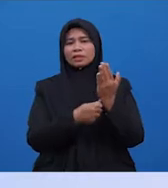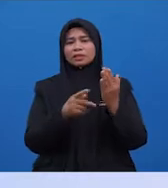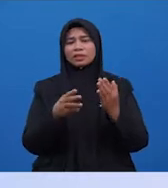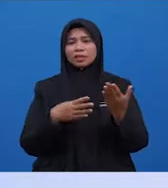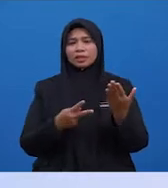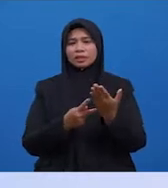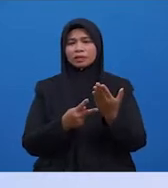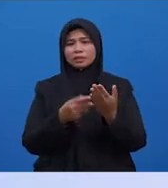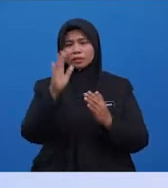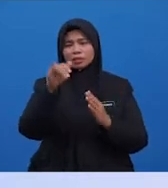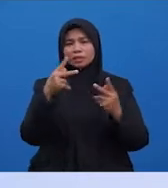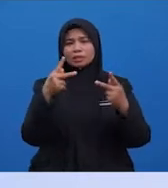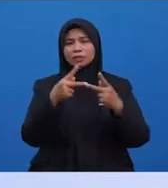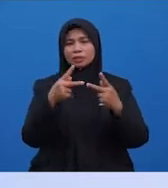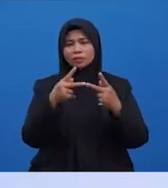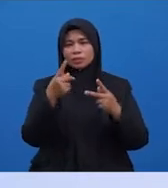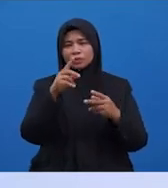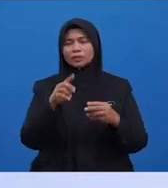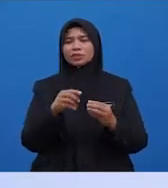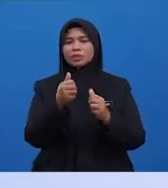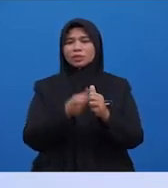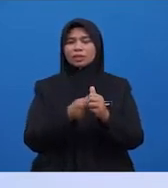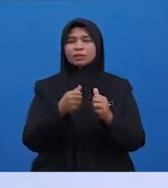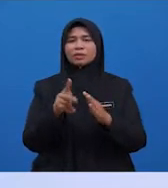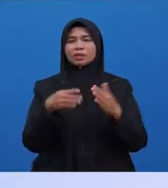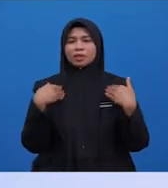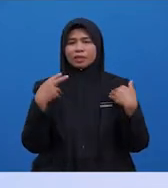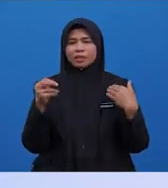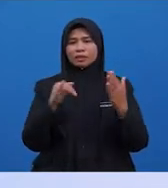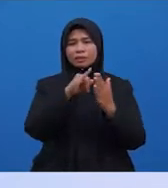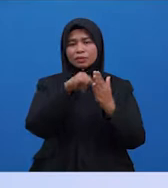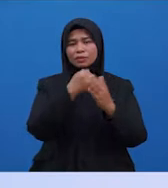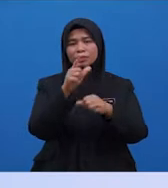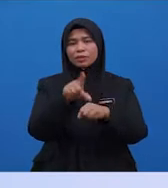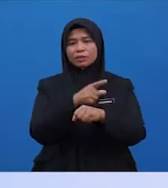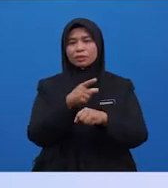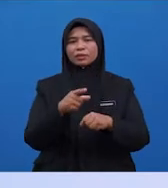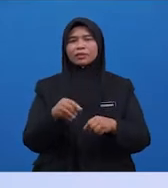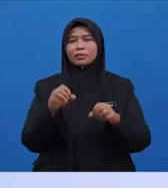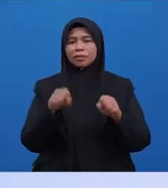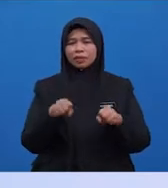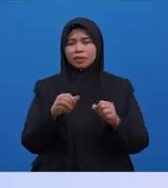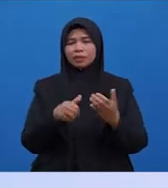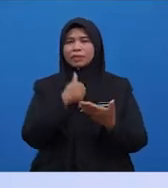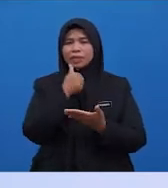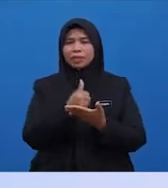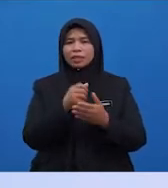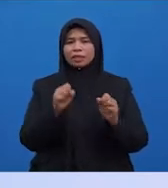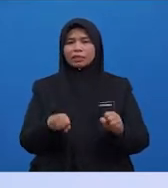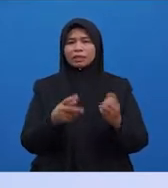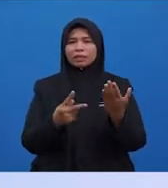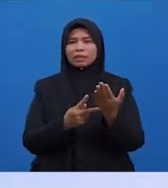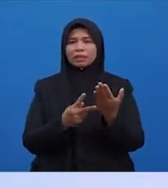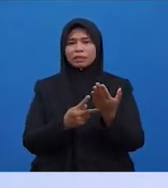yang sesuai untuk sesuatu situasi. Jurulatih juga mampu menilai kemampuan teknologi sesebuah